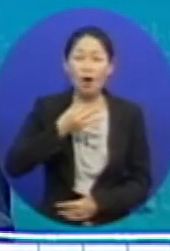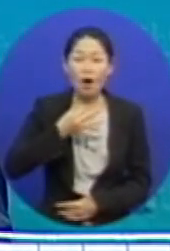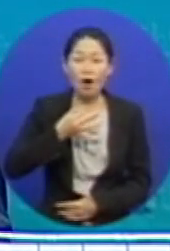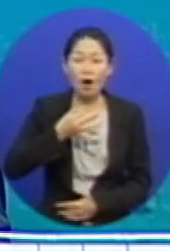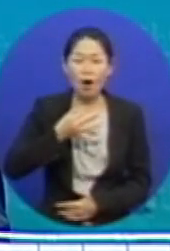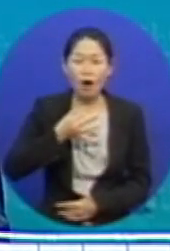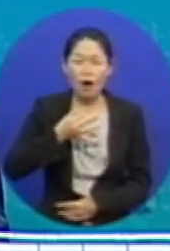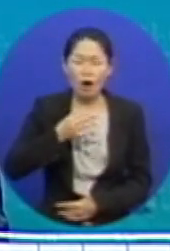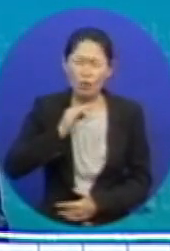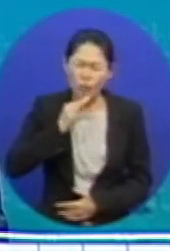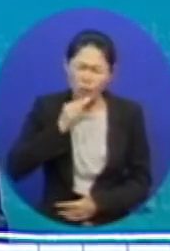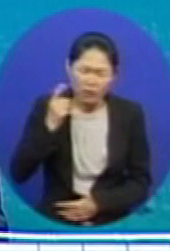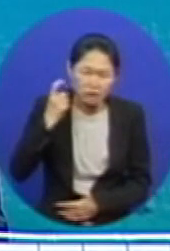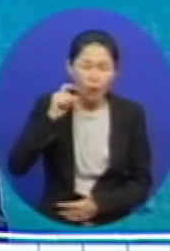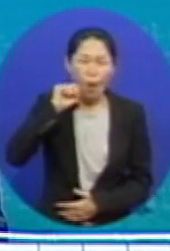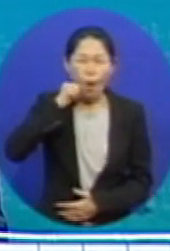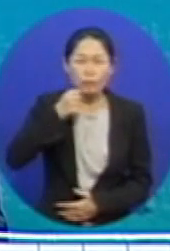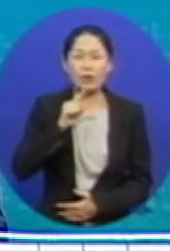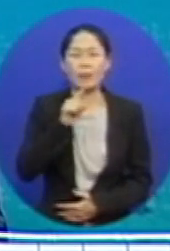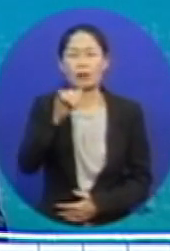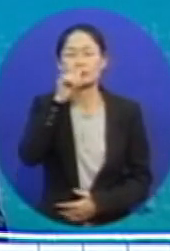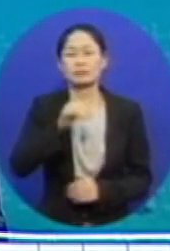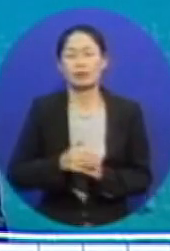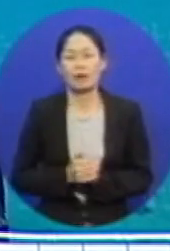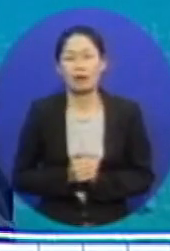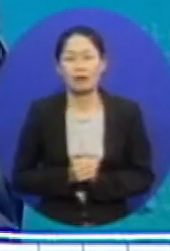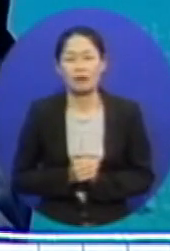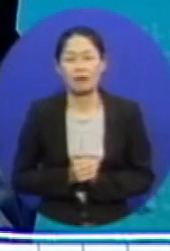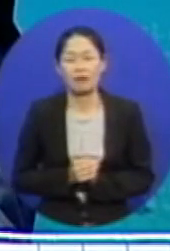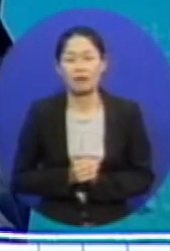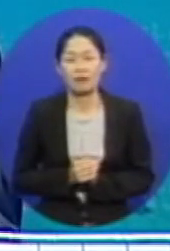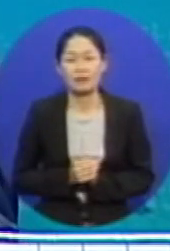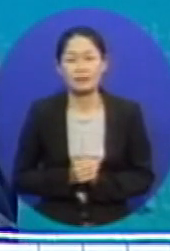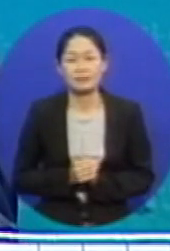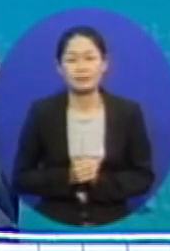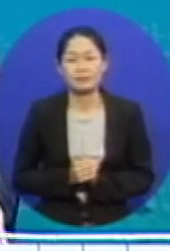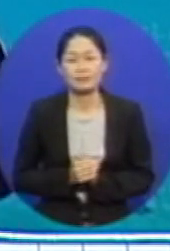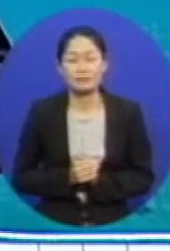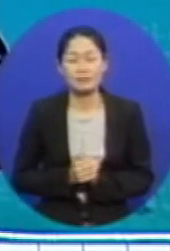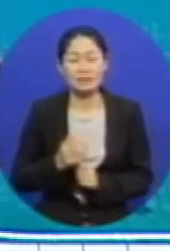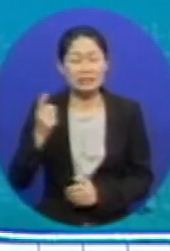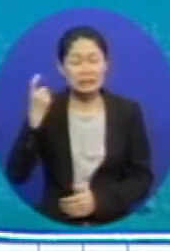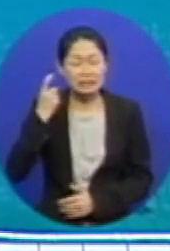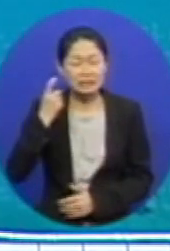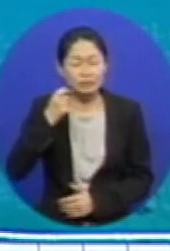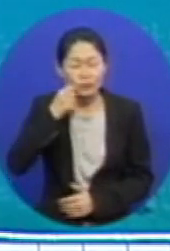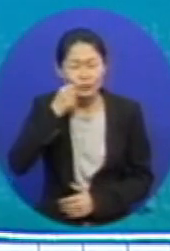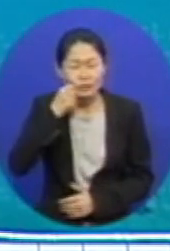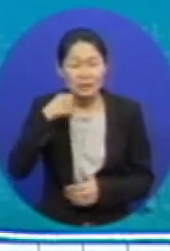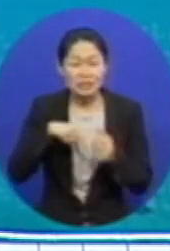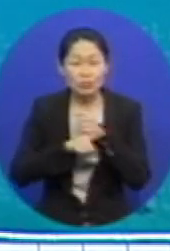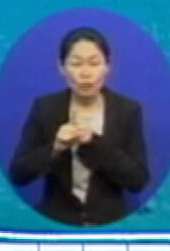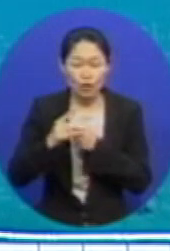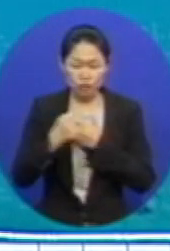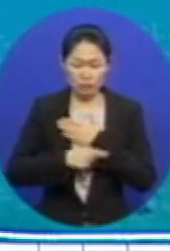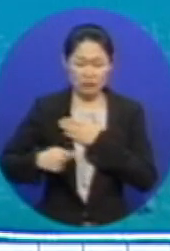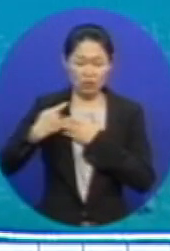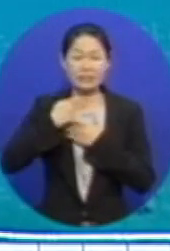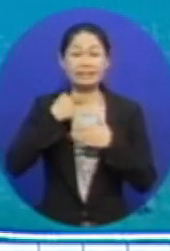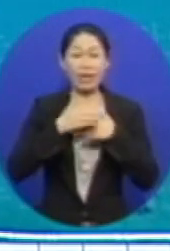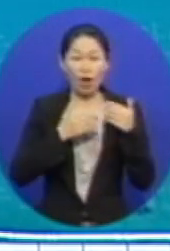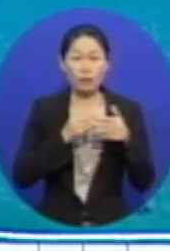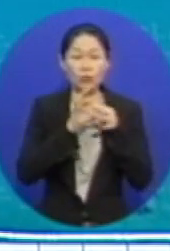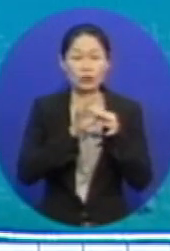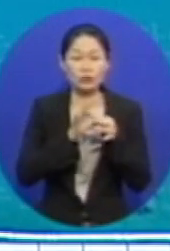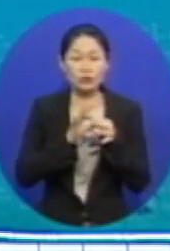자기는 전혀 정말 듣기 어렵다고들 말합니다 그것은 육신적인 체험을 통해서 또는